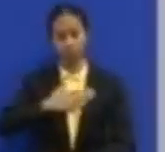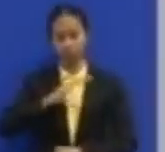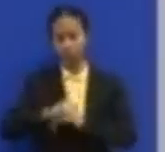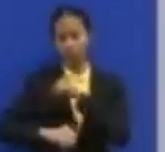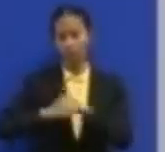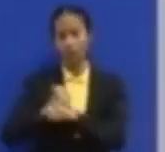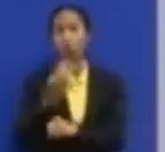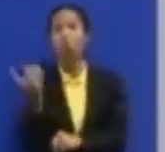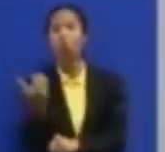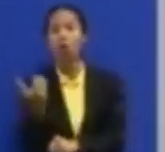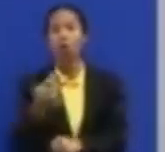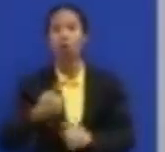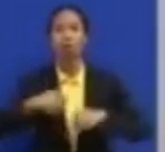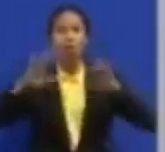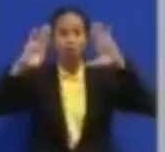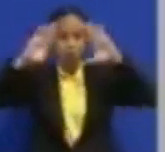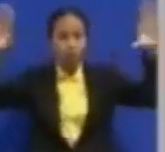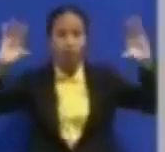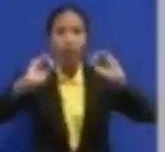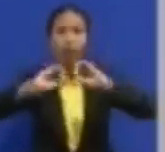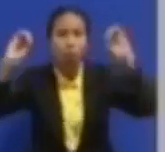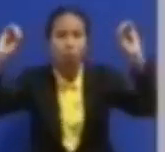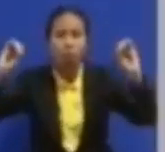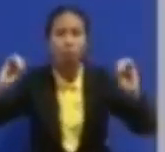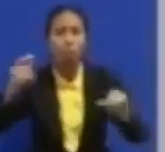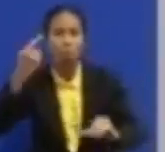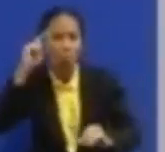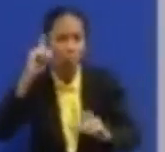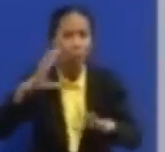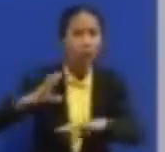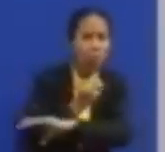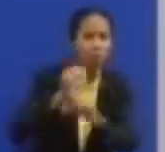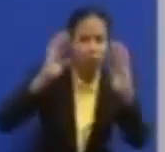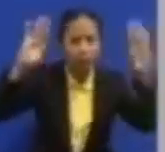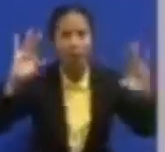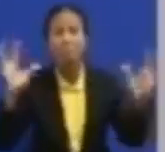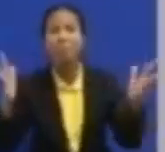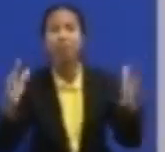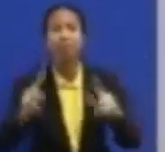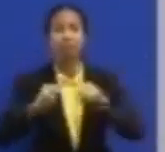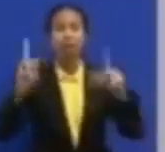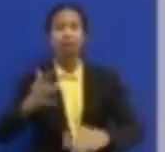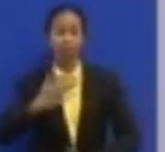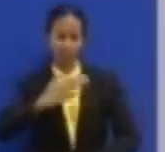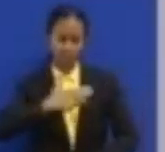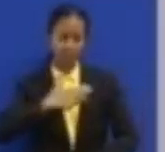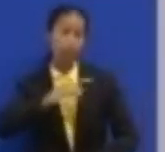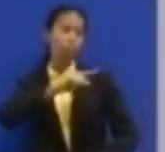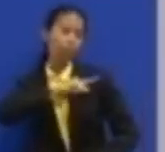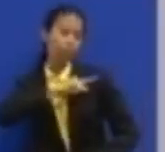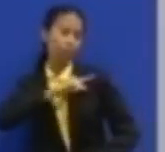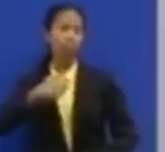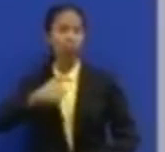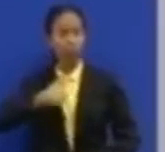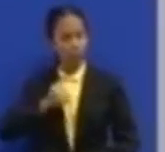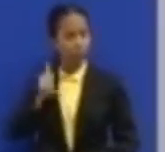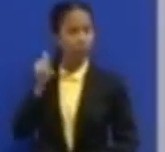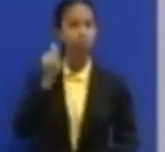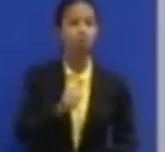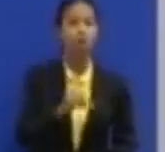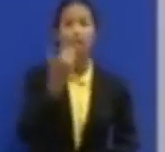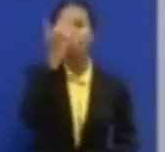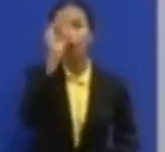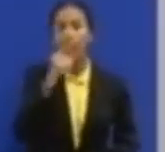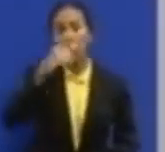ไม่มีประสบการณ์เก๋าเกมเท่าไหร่นะครับแต่วันนี้ผมมาทำหน้าที่เพราะผมคิดว่าประเทศไทยต้องเดินหน้